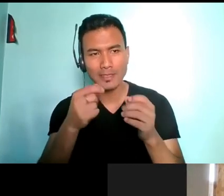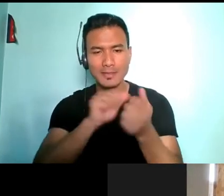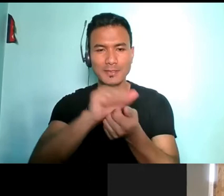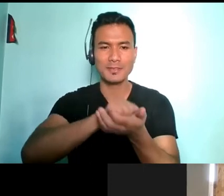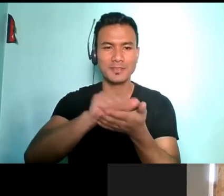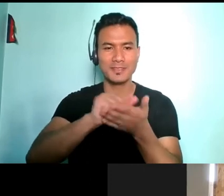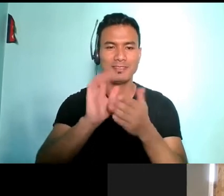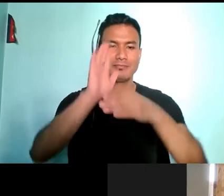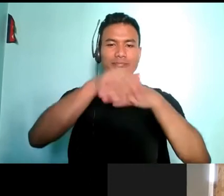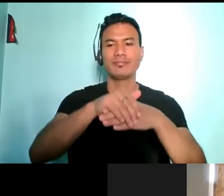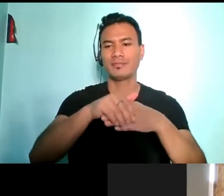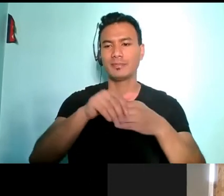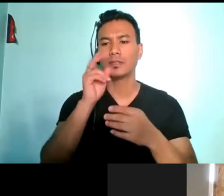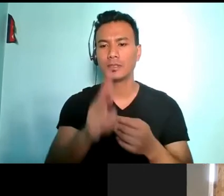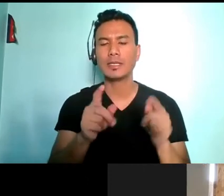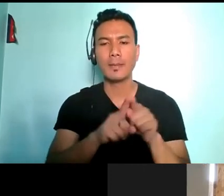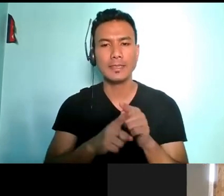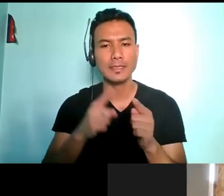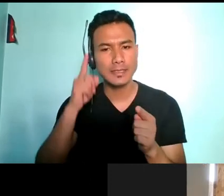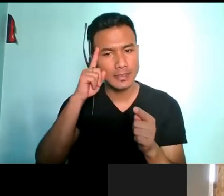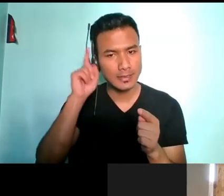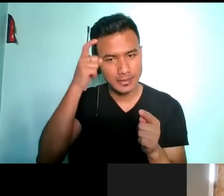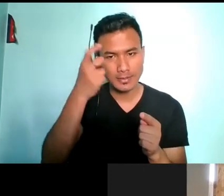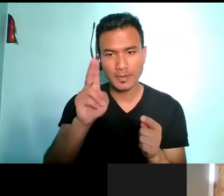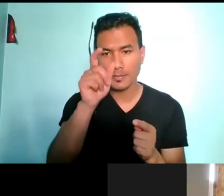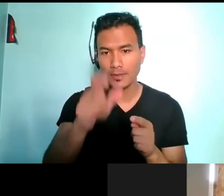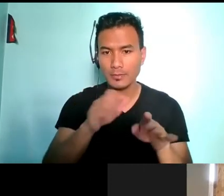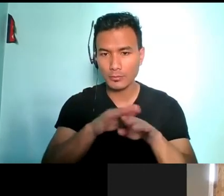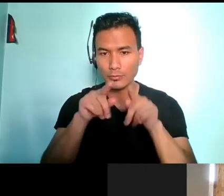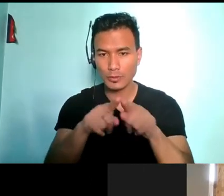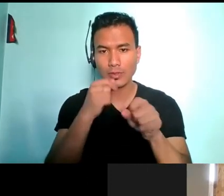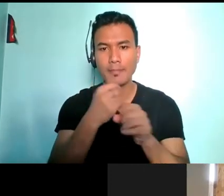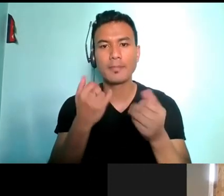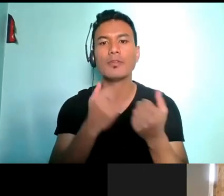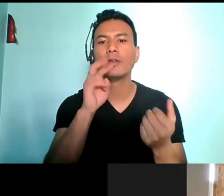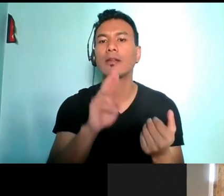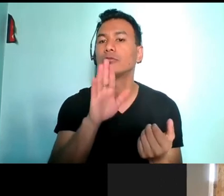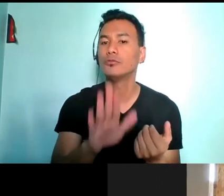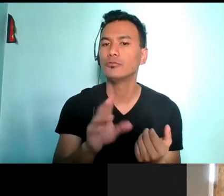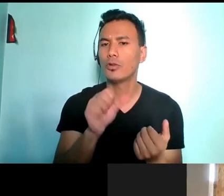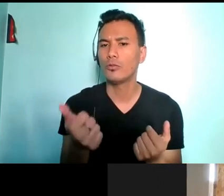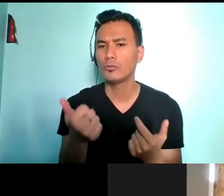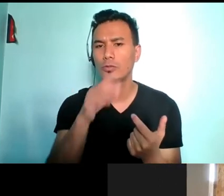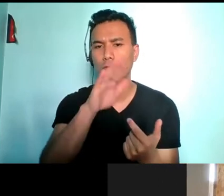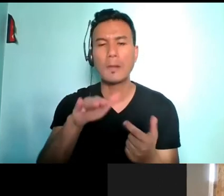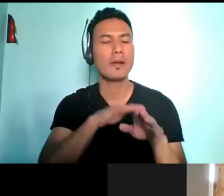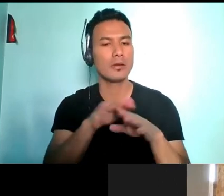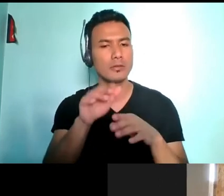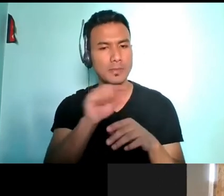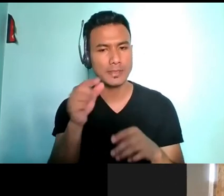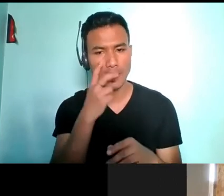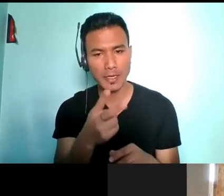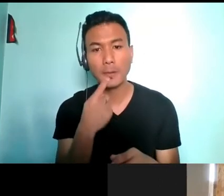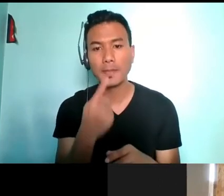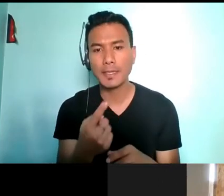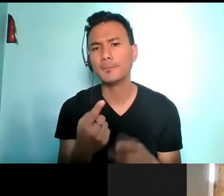सुकाउनुहुन्छ यस्तो खालको डिसअर्डरहरूमा गइरहेको व्यक्तिहरूसँग पनि मैले कामहरू गरिरहेको छु अनि अर्को अब बालबालिकाको हकमा हेर्ने हो